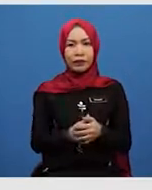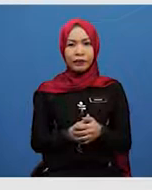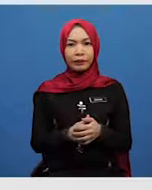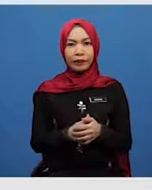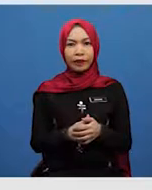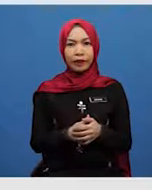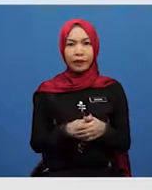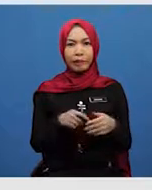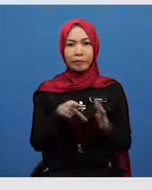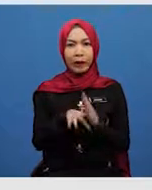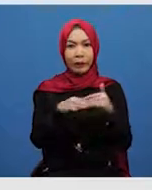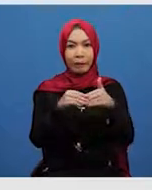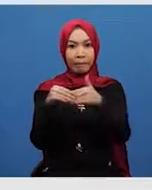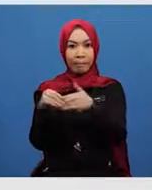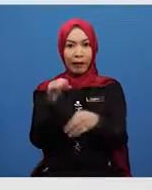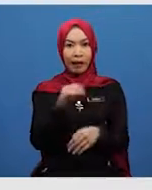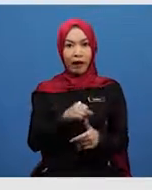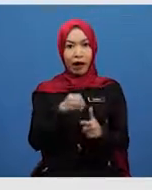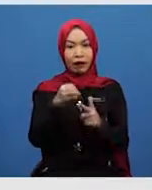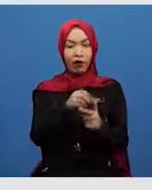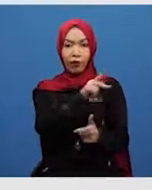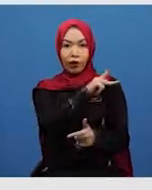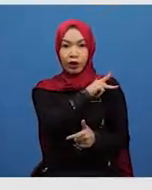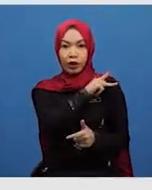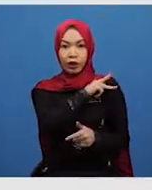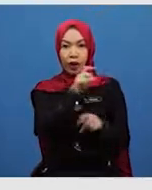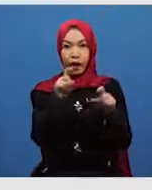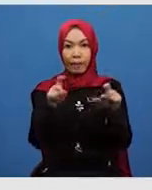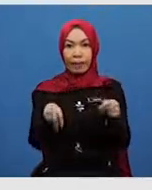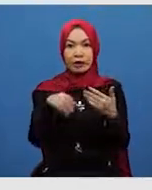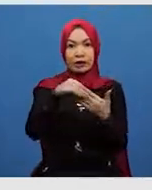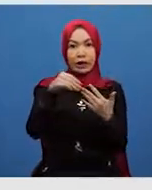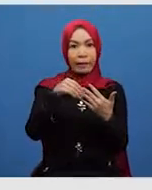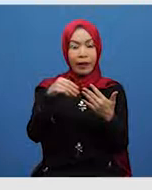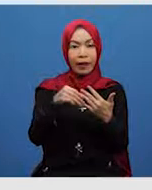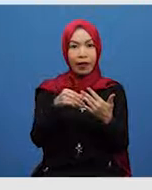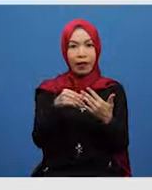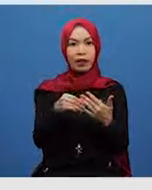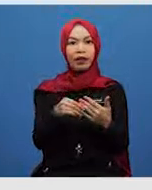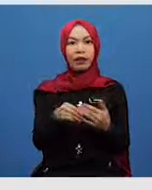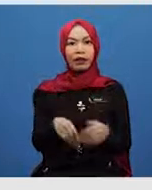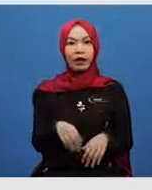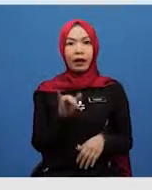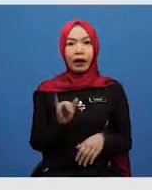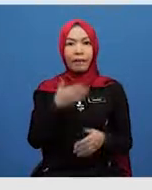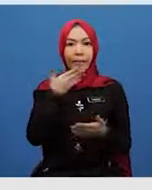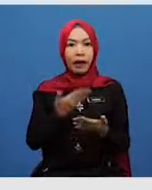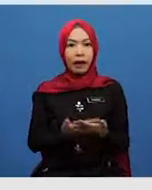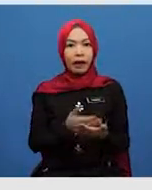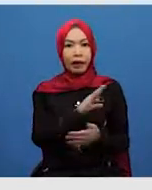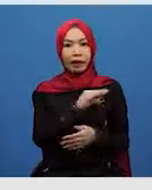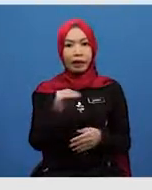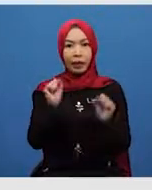diperlukan untuk menjadi orang tengah menyelesaikan petingkahan dalam kalangan penduduk